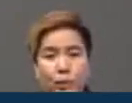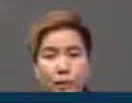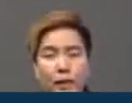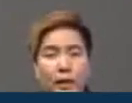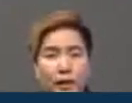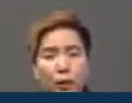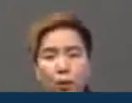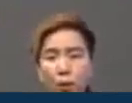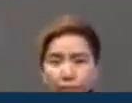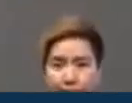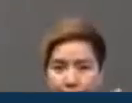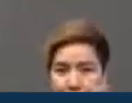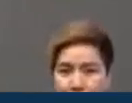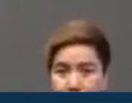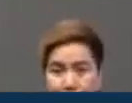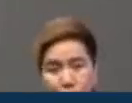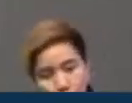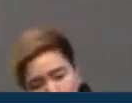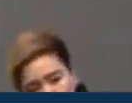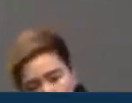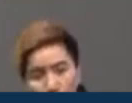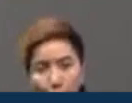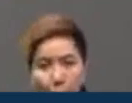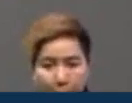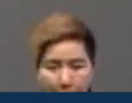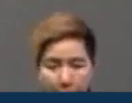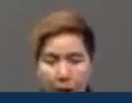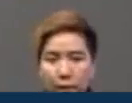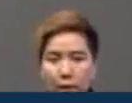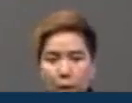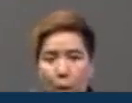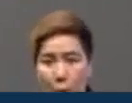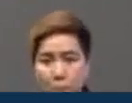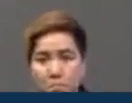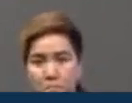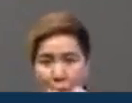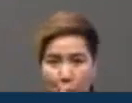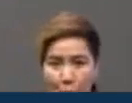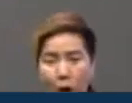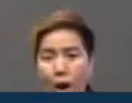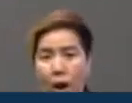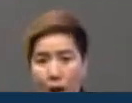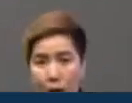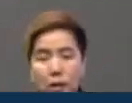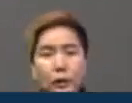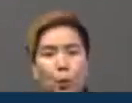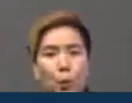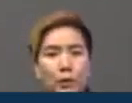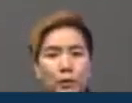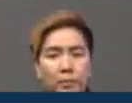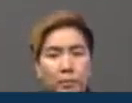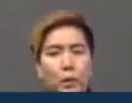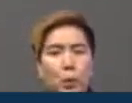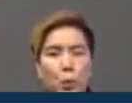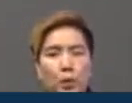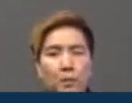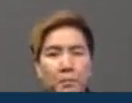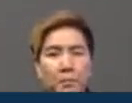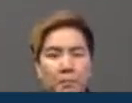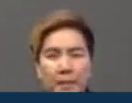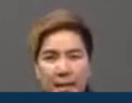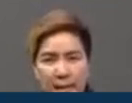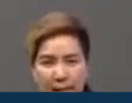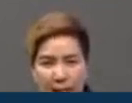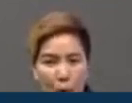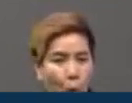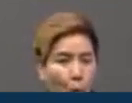สร้างสถานการณ์ที่เกิดขึ้นและมีผลกระทบนะมันจะทำให้ทุกอย่างนั้นถอยหลังกลับไปไม่รู้เท่าไหร่นะผมไม่อยากให้มันเกิดขึ้นนะก็ขอร้องขอ